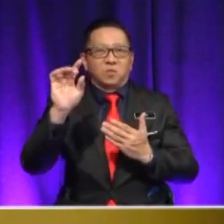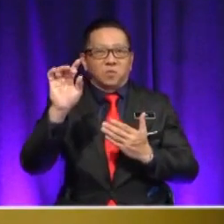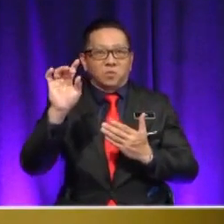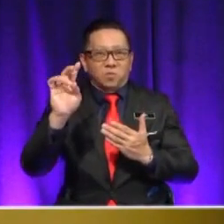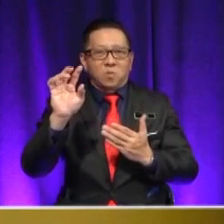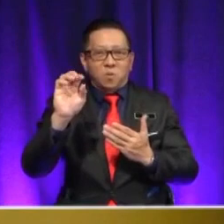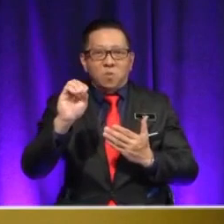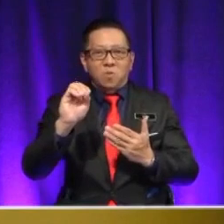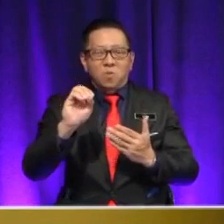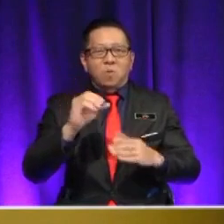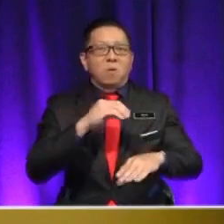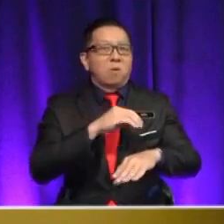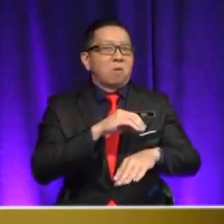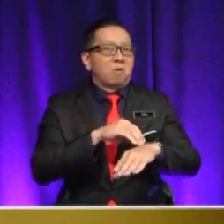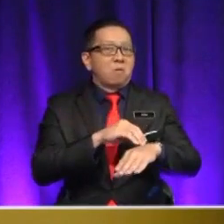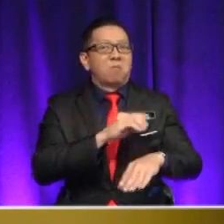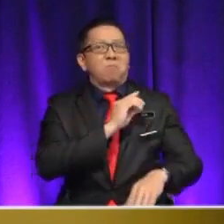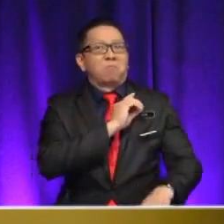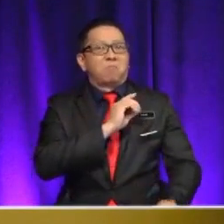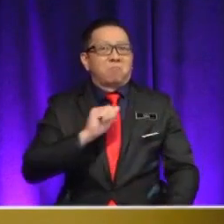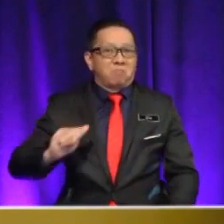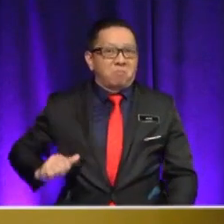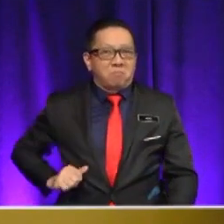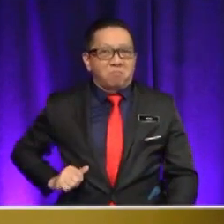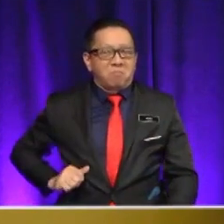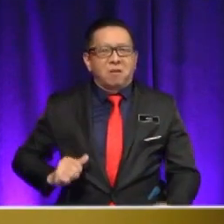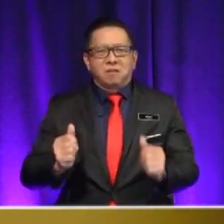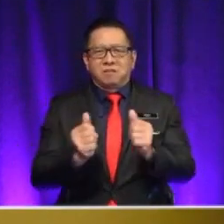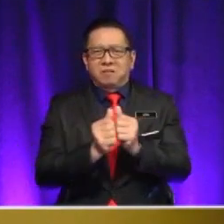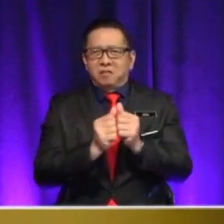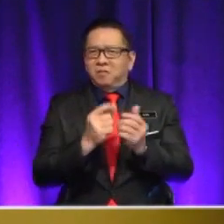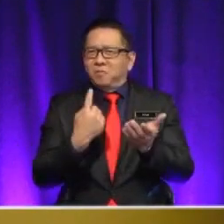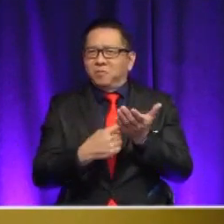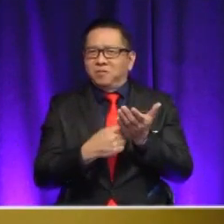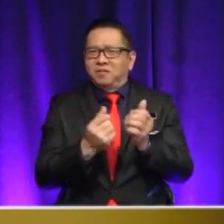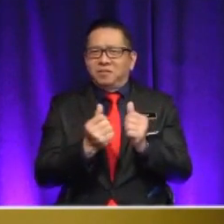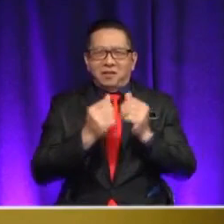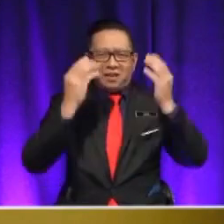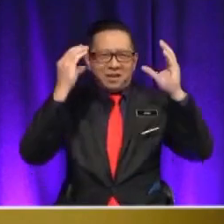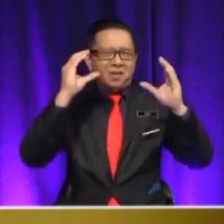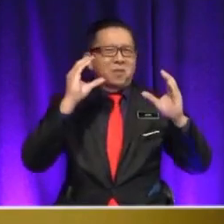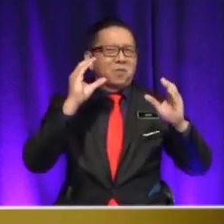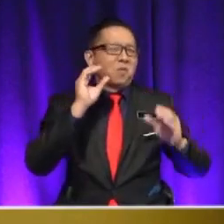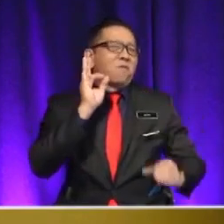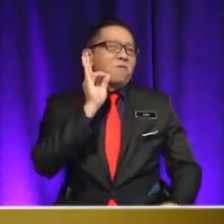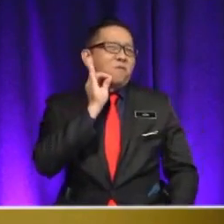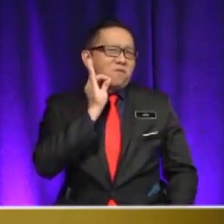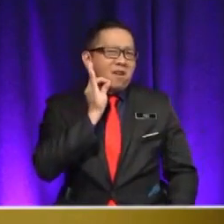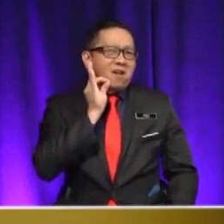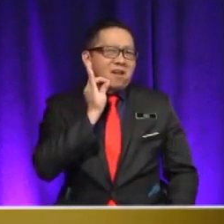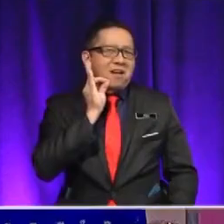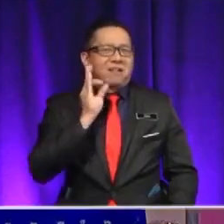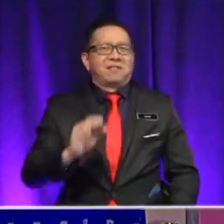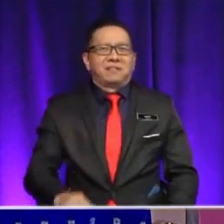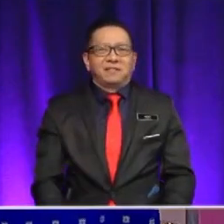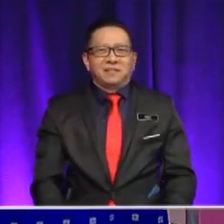di-Pertuan Agong. Dan hari ini kita nak tanya cikgu kita apa sebenarnya peranan Rukun Negara. Dan di studio kita ada Cikgu Farah